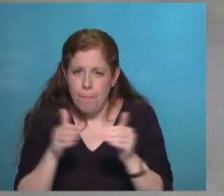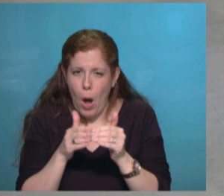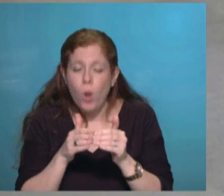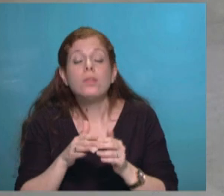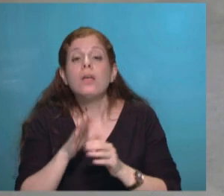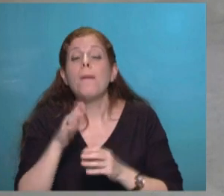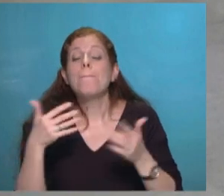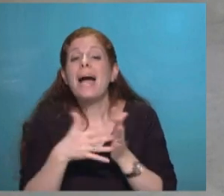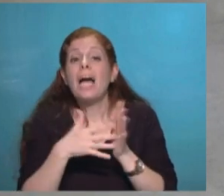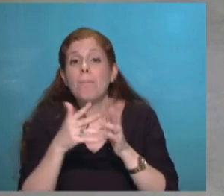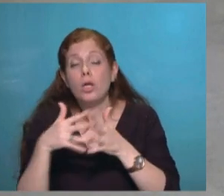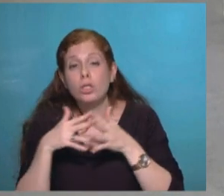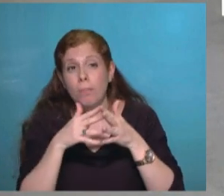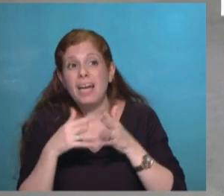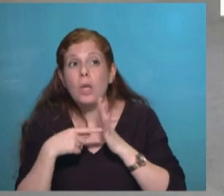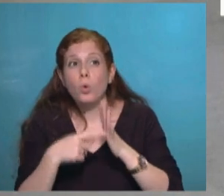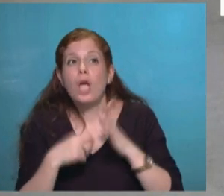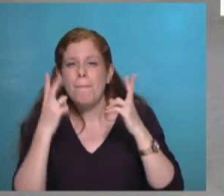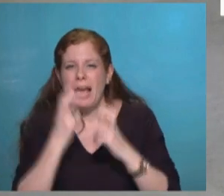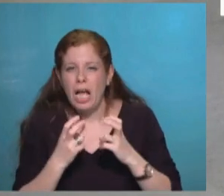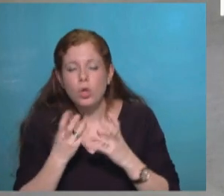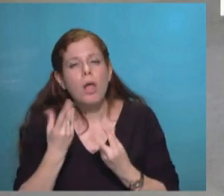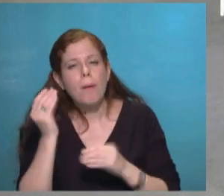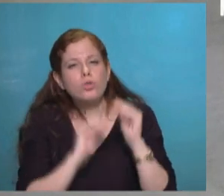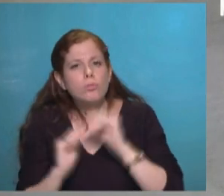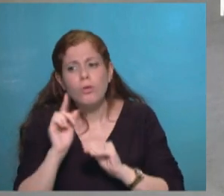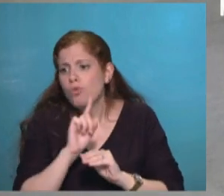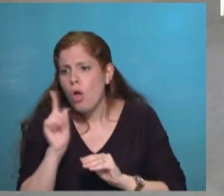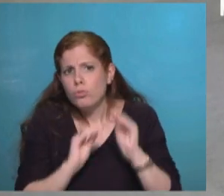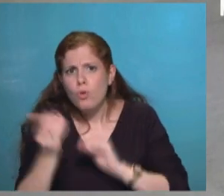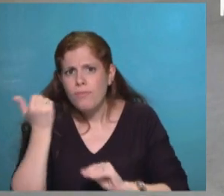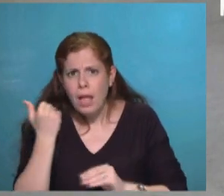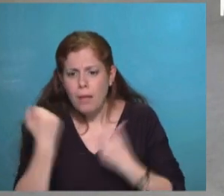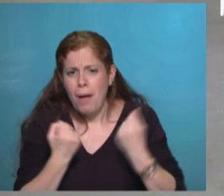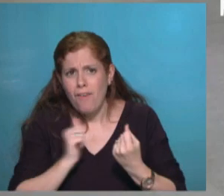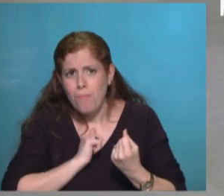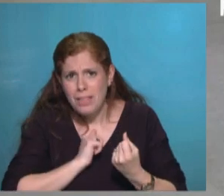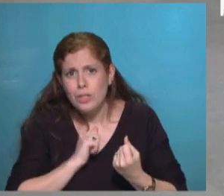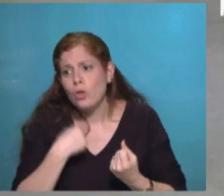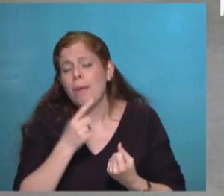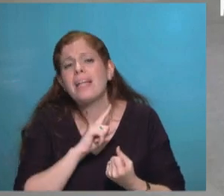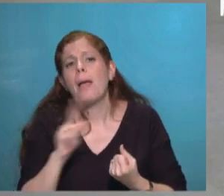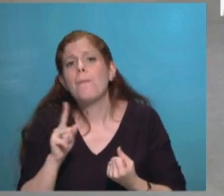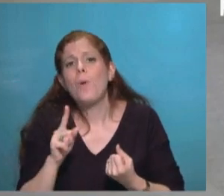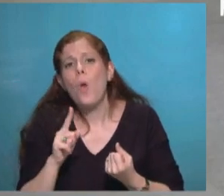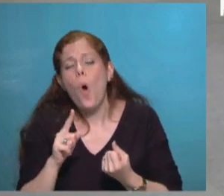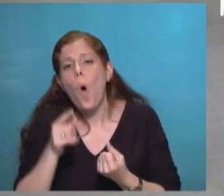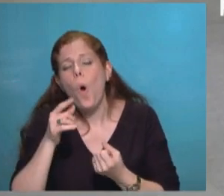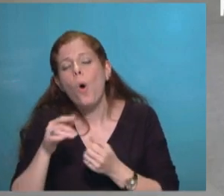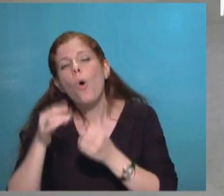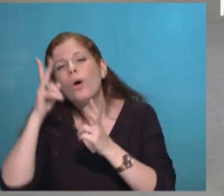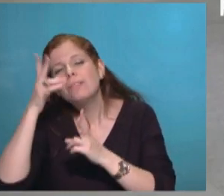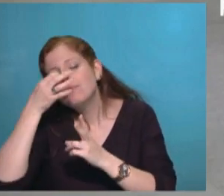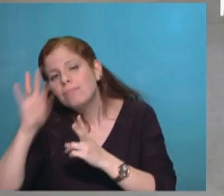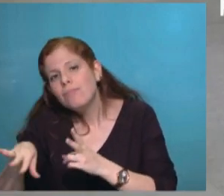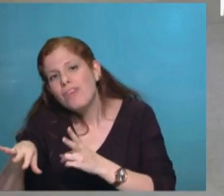הברית הראו שהאפליקציות מושכות עליהן משתמשים רבים שכלל לא השתמשו קודם ברכב פרטי, כלומר, הם לא מפנים שום מקום בכביש. כך